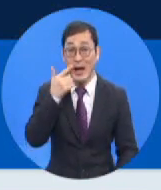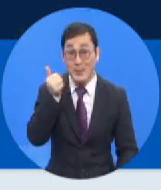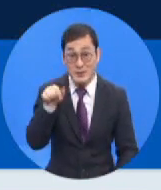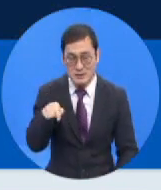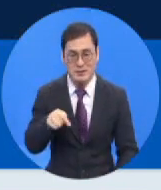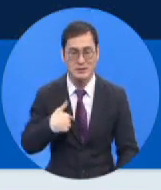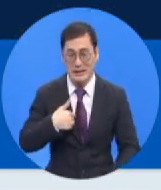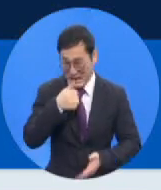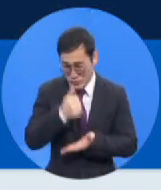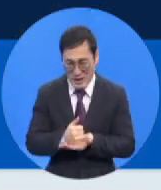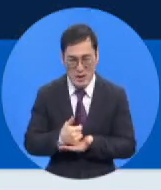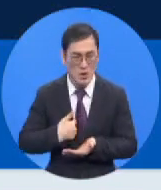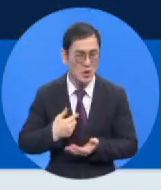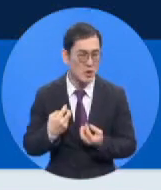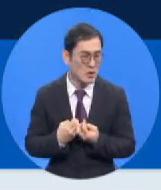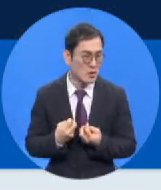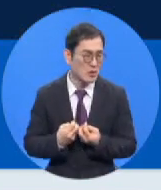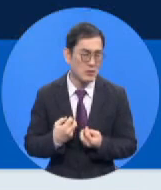이렇게 밝혔습니다.